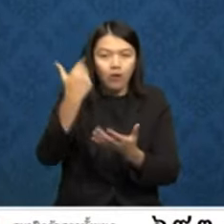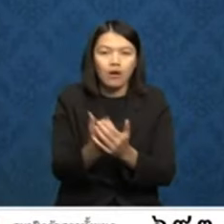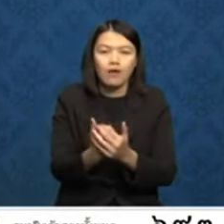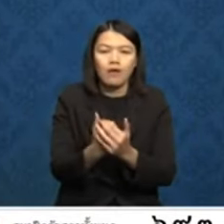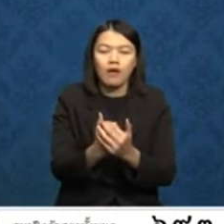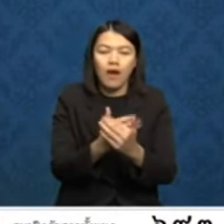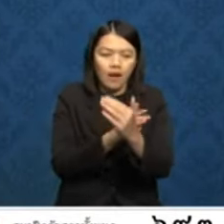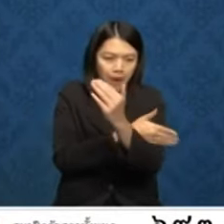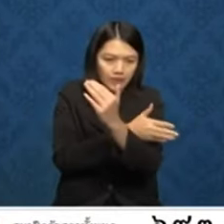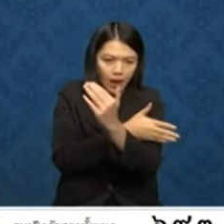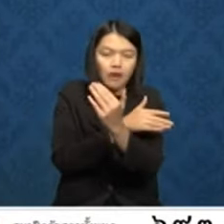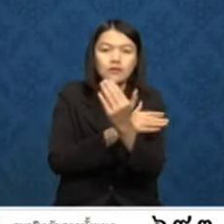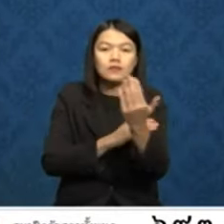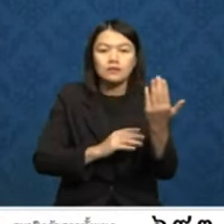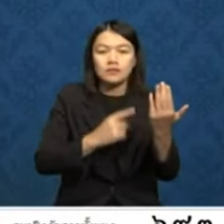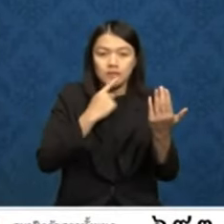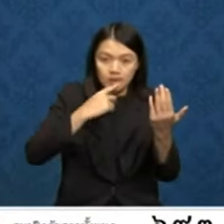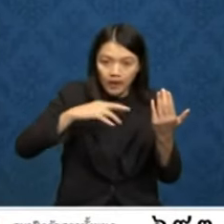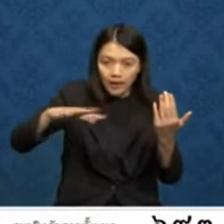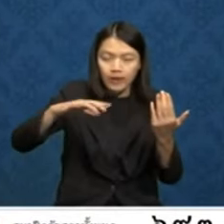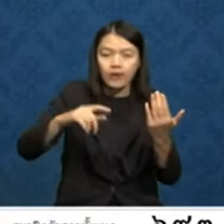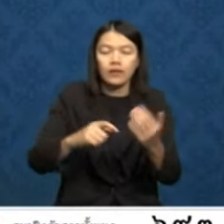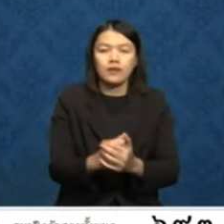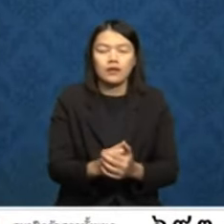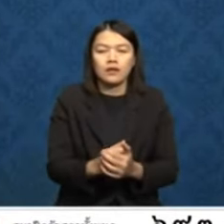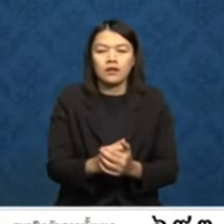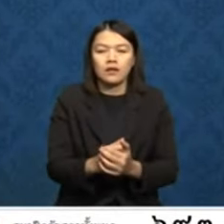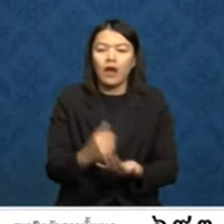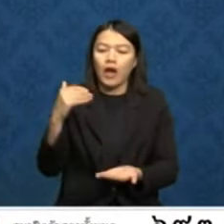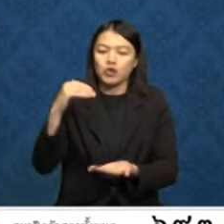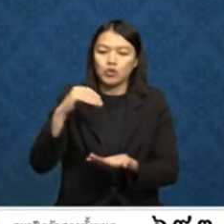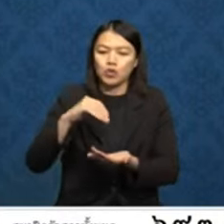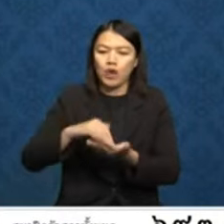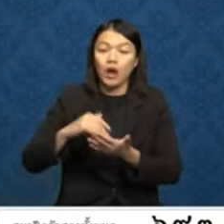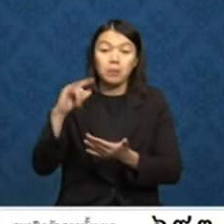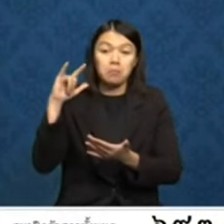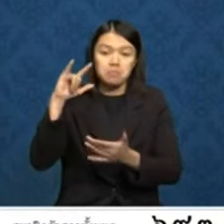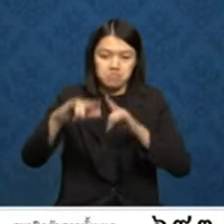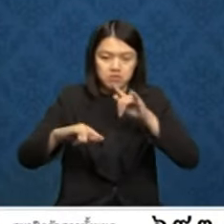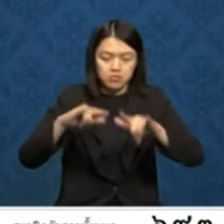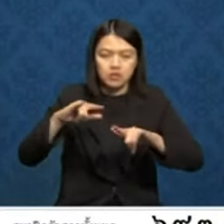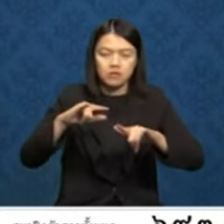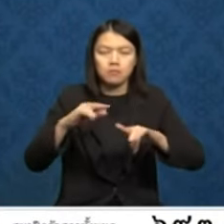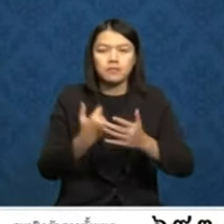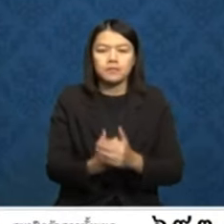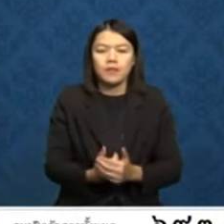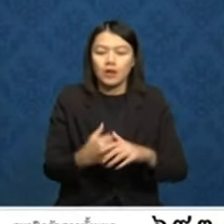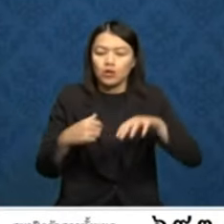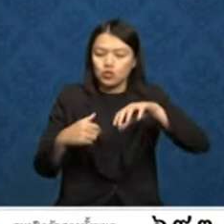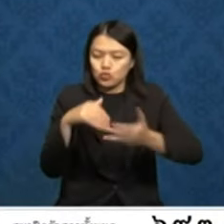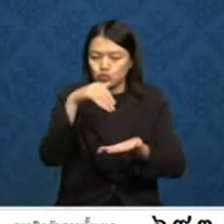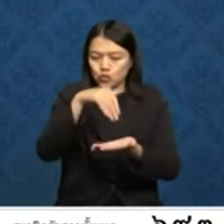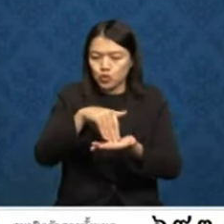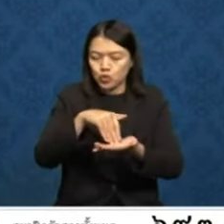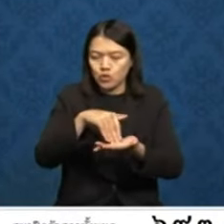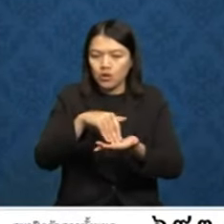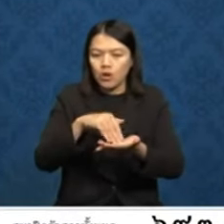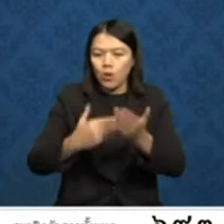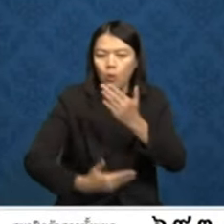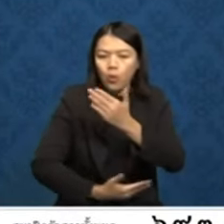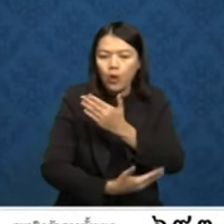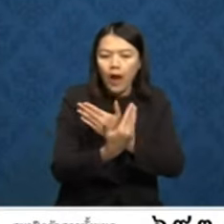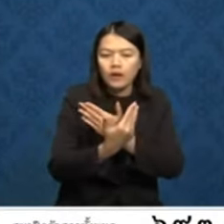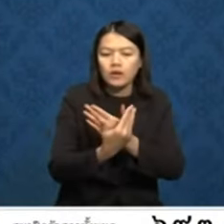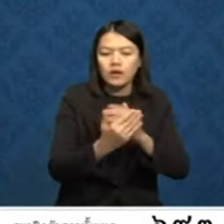ามันเพื่อมุ่งสู่การเป็นศูนย์กลางทางการบิน Aviation Hub เพิ่มประตูบานใหม่